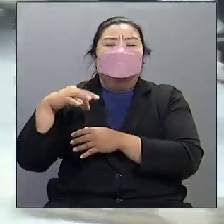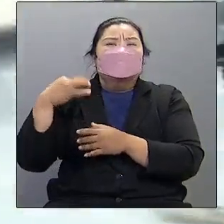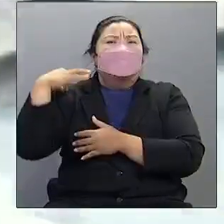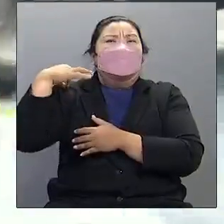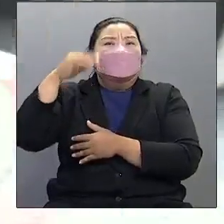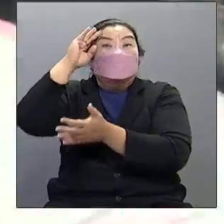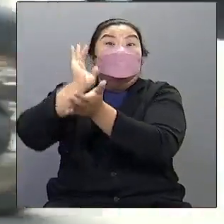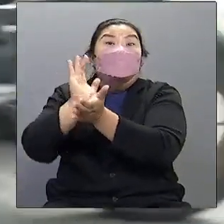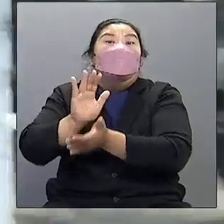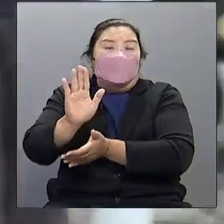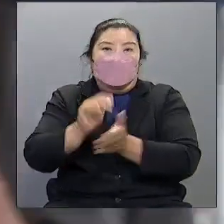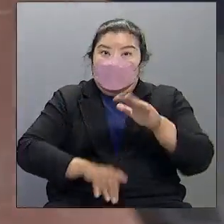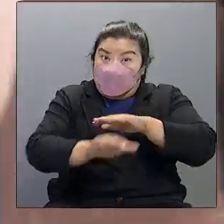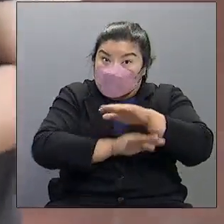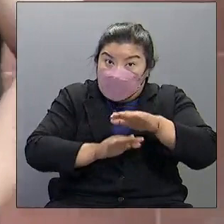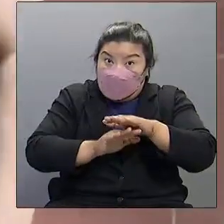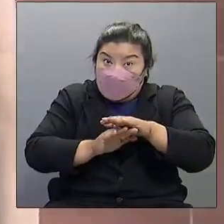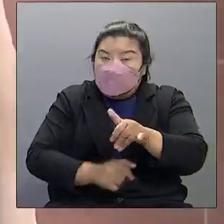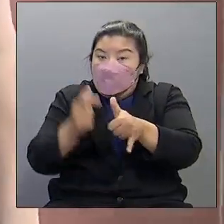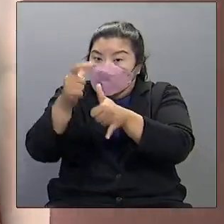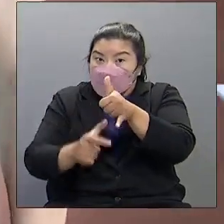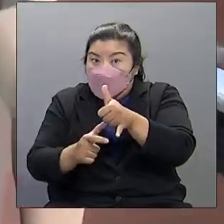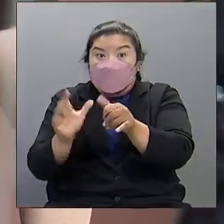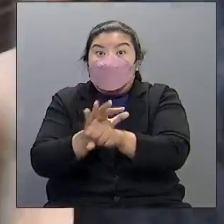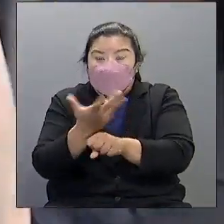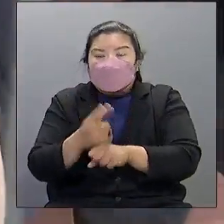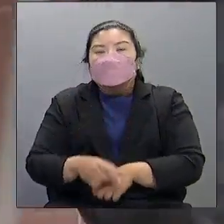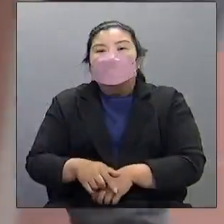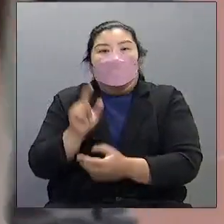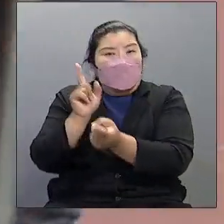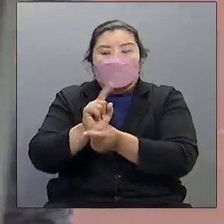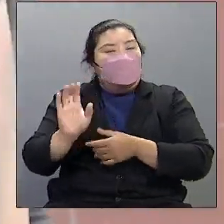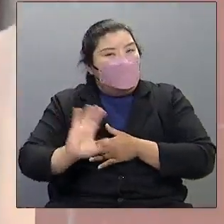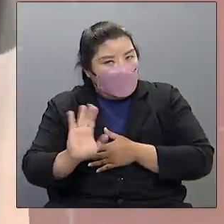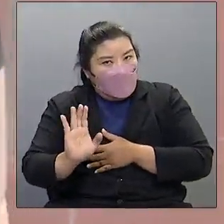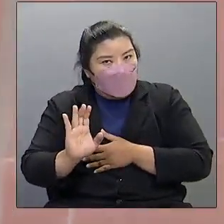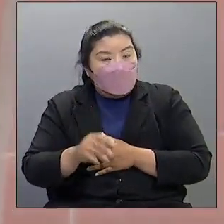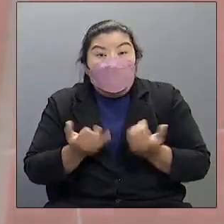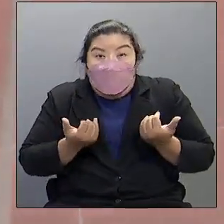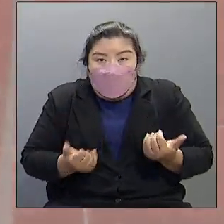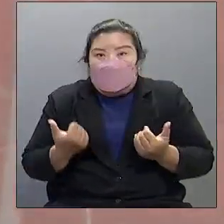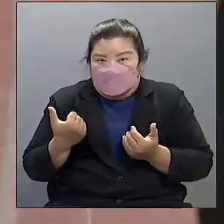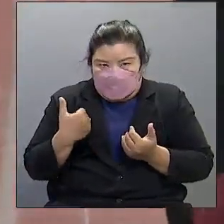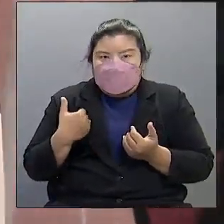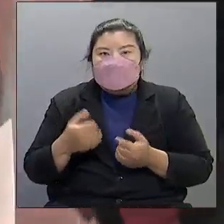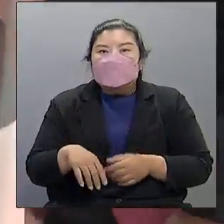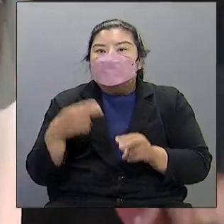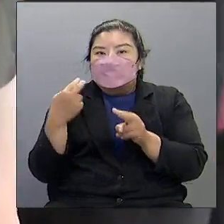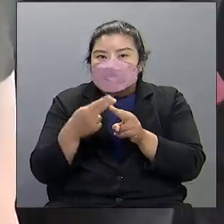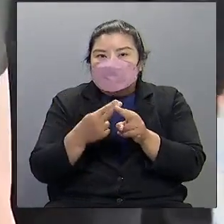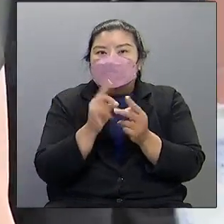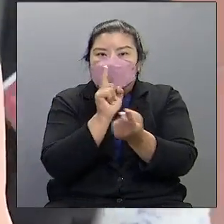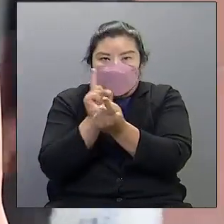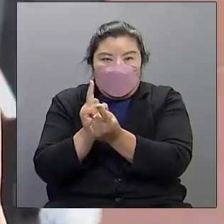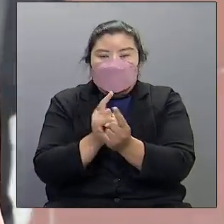านยังไม่ชัดเจนไม่เพียงพอก็ยังไม่มีการออกหมายเรียกเบื้องต้นคาดว่าวันนี้จะมีการออกหมายเรียกบุคคลที่เกี่ยวข้องในคดีเพิ่มเ